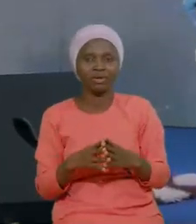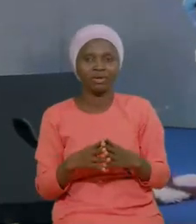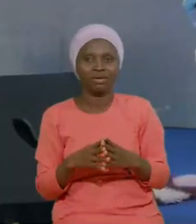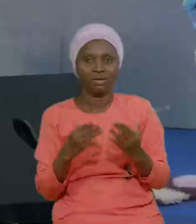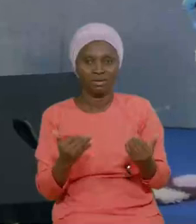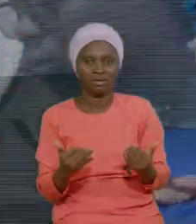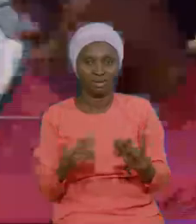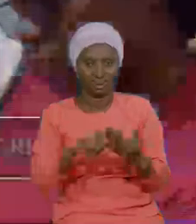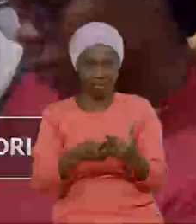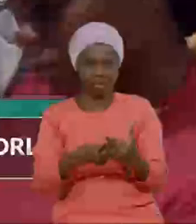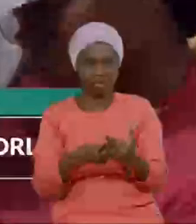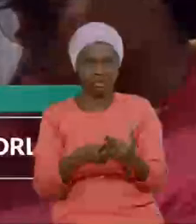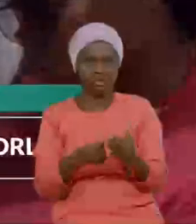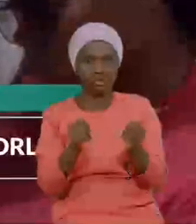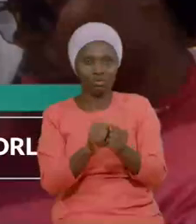Troisièmement la gloire.